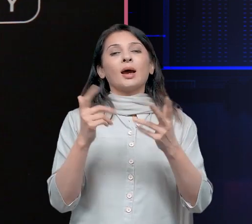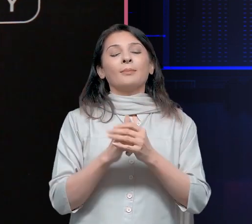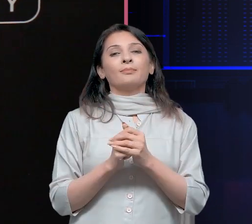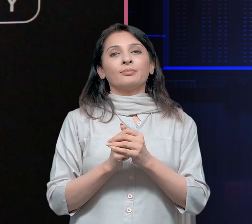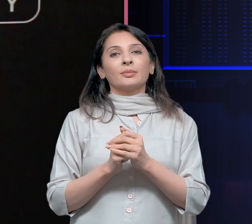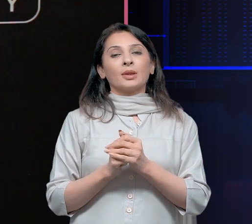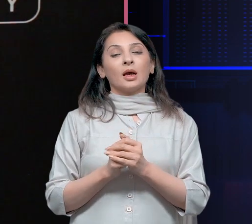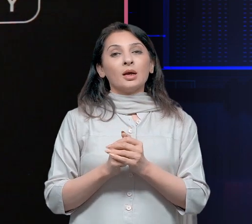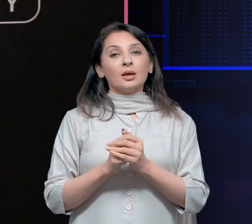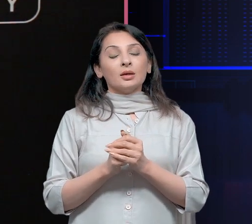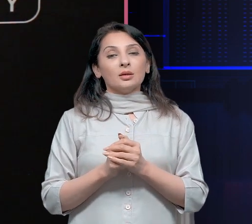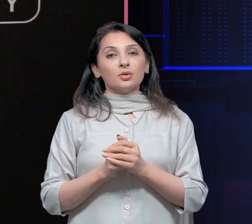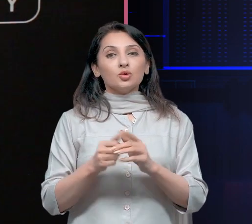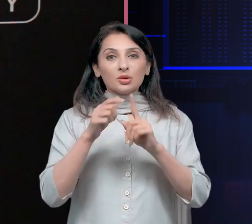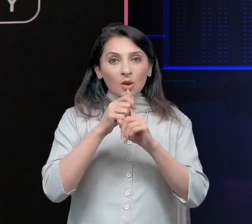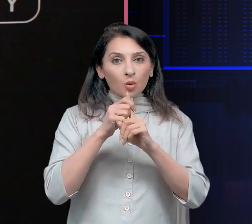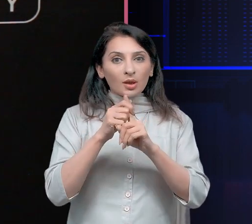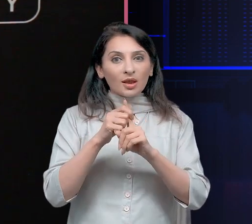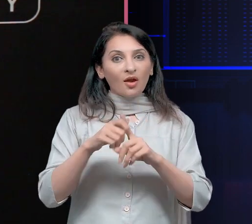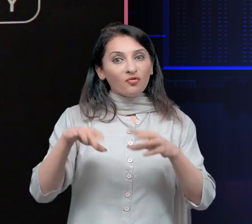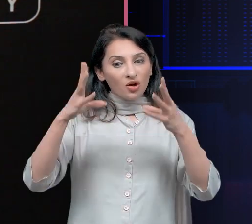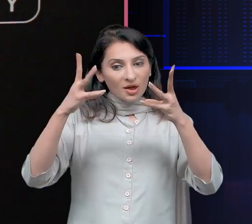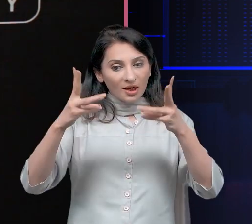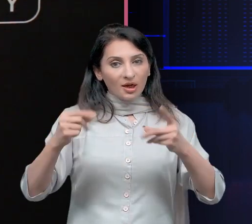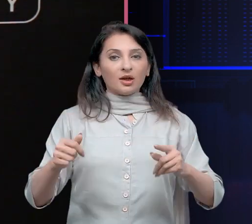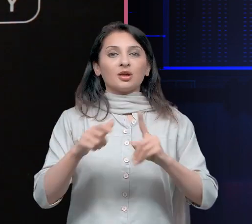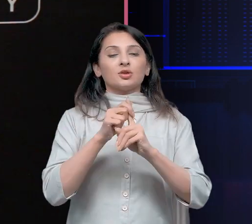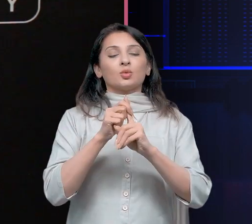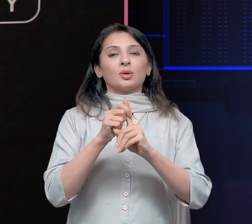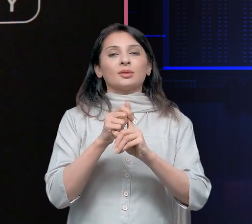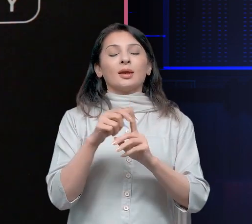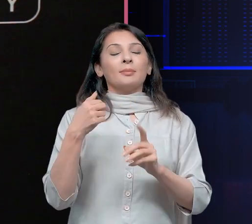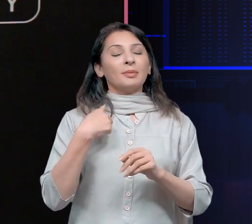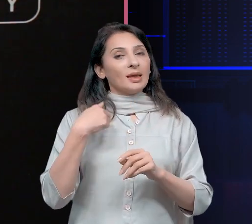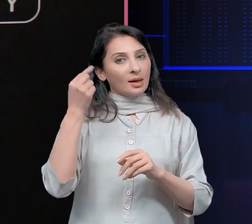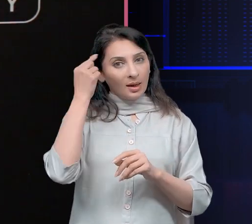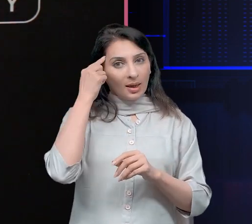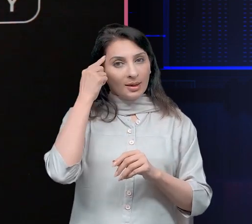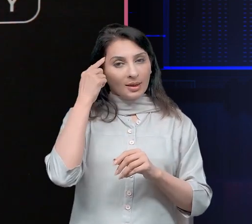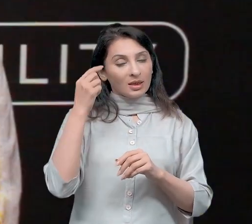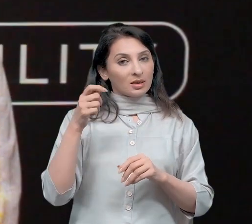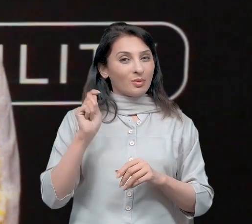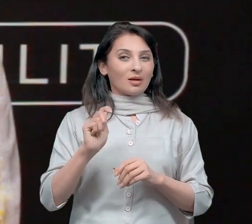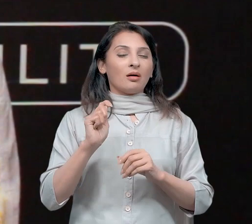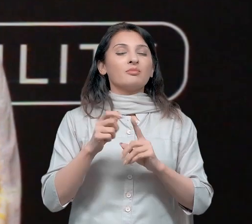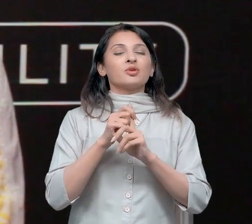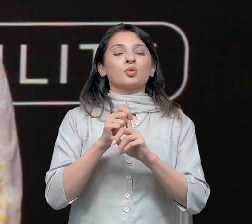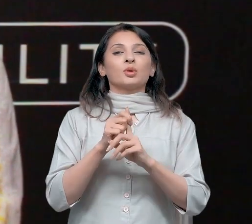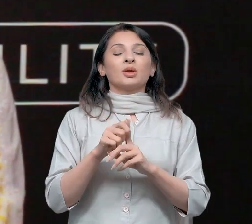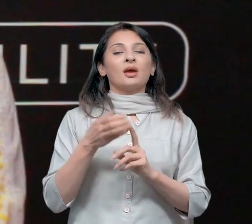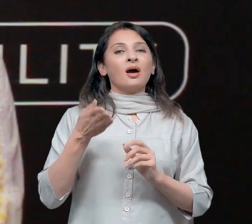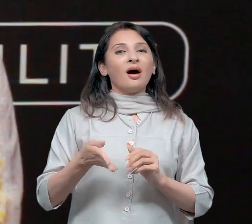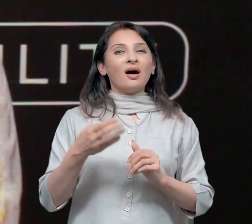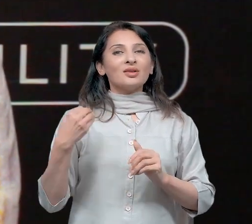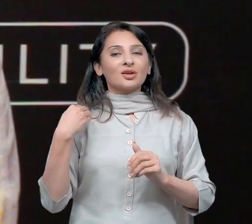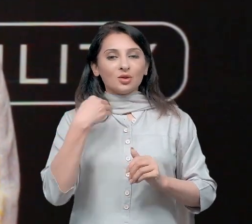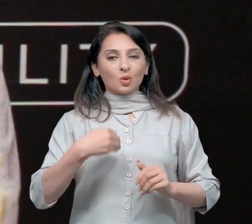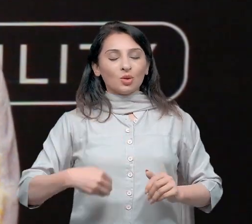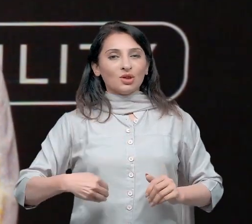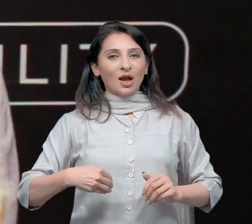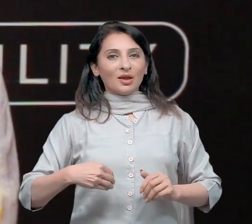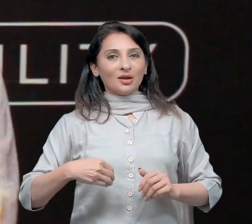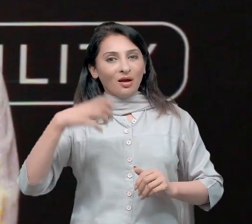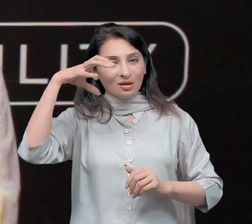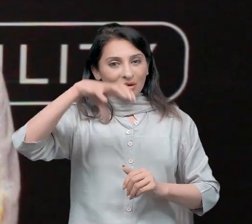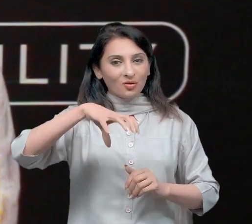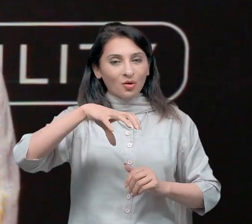करने, मेरे नज़दीक इस पे काम करना बहुत ज़रूरी है। अब आजकल क्या होता है कि चाइनीज़ हुकूमत में जो ग्वादर में जो प्रोजेक्ट्स चल रहे हैं,